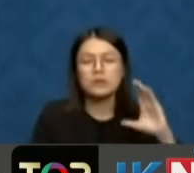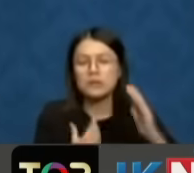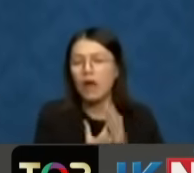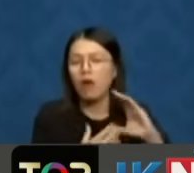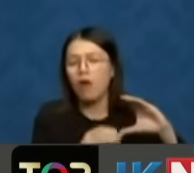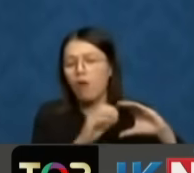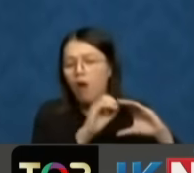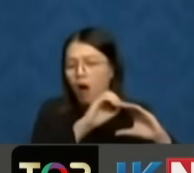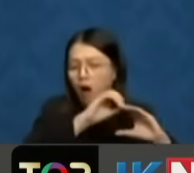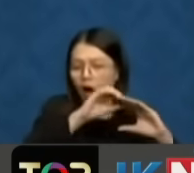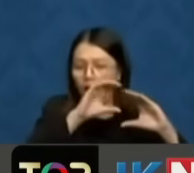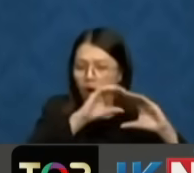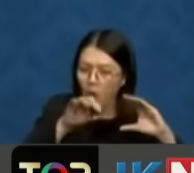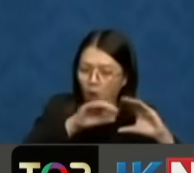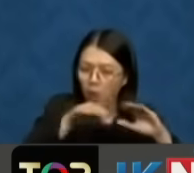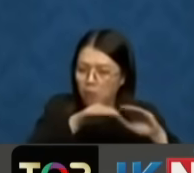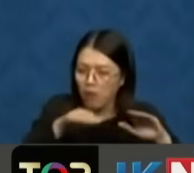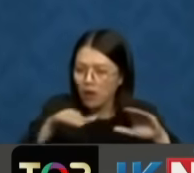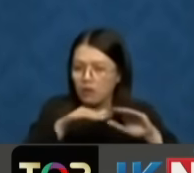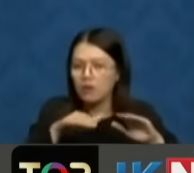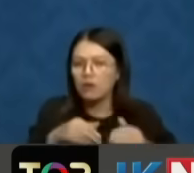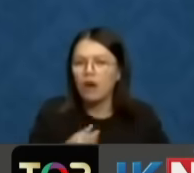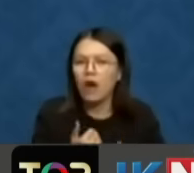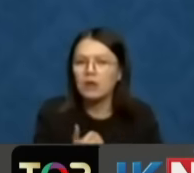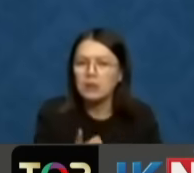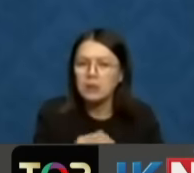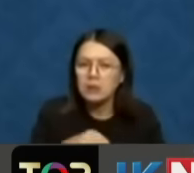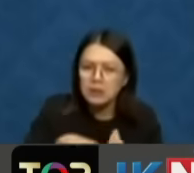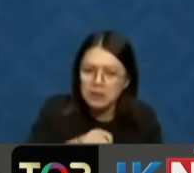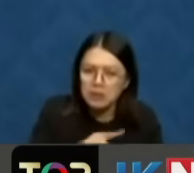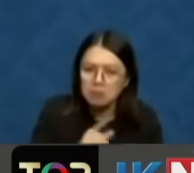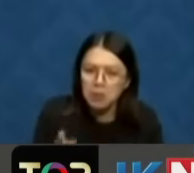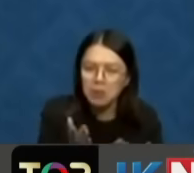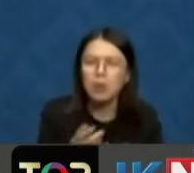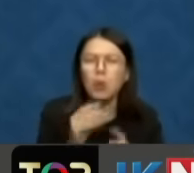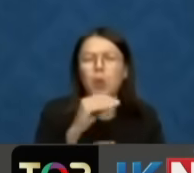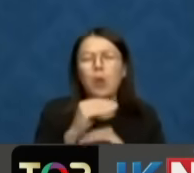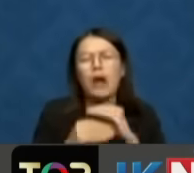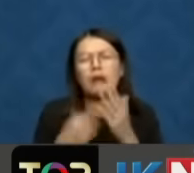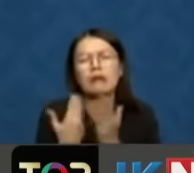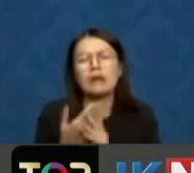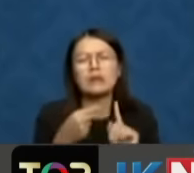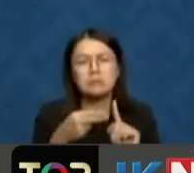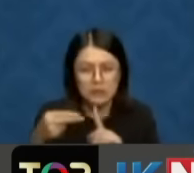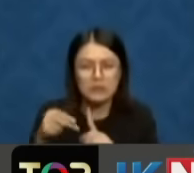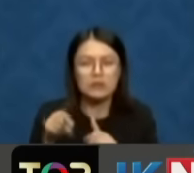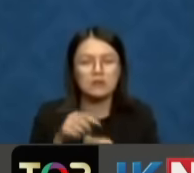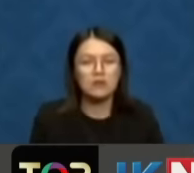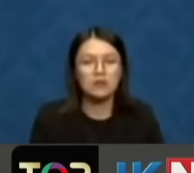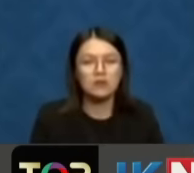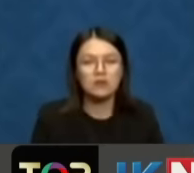ารย์วีระธีรพัฒน์ทรานนท์ในสไตล์ของการเป็นกรรมาธิการนะฮะไม่ได้จัดรายการวิทยุนะฮะ